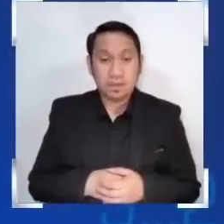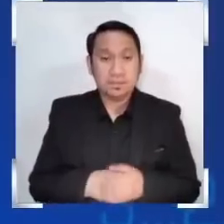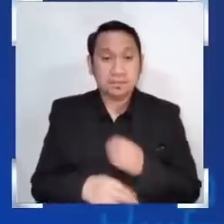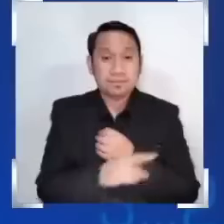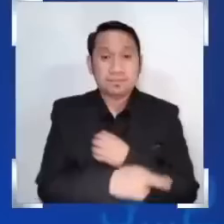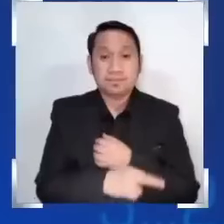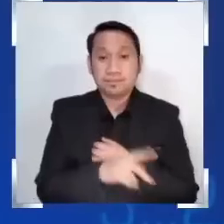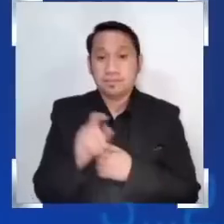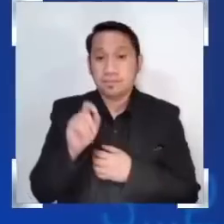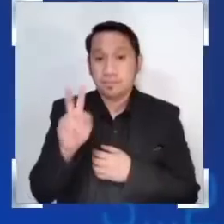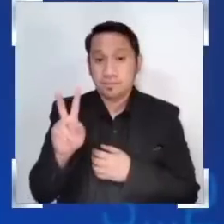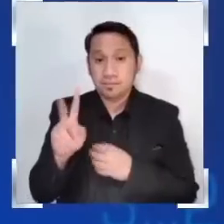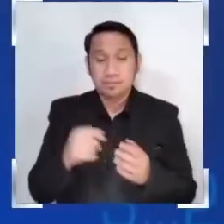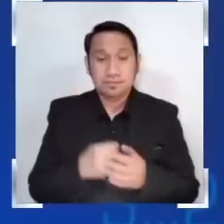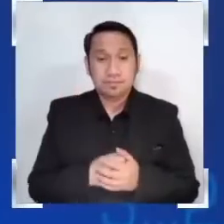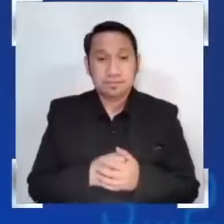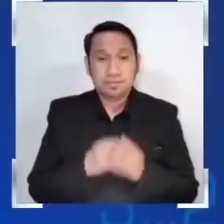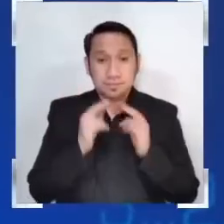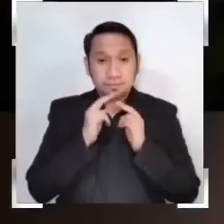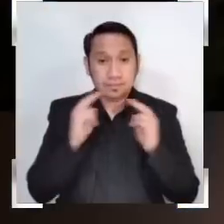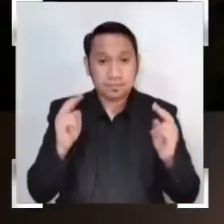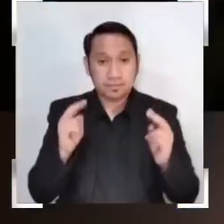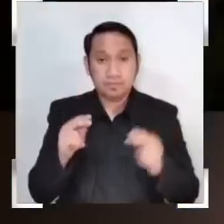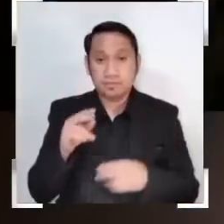Regional TV, Balitang Bisda.